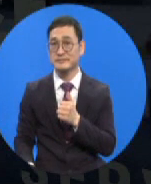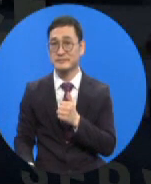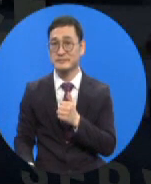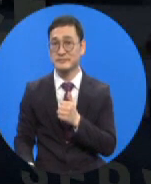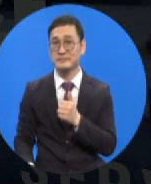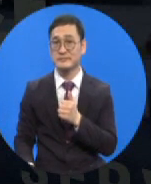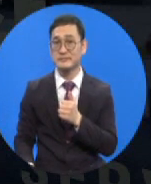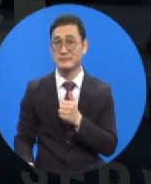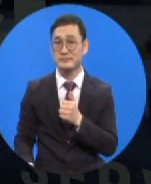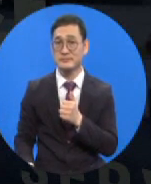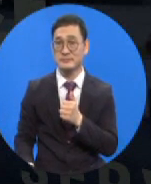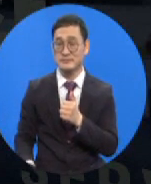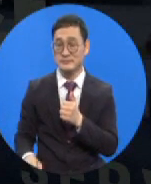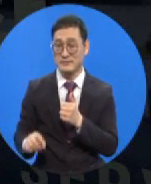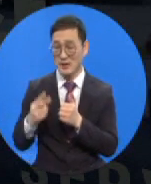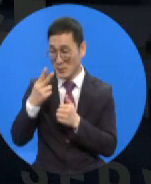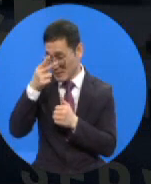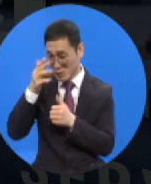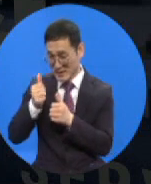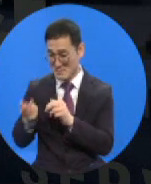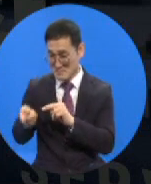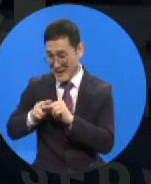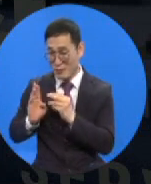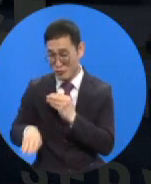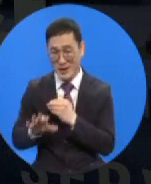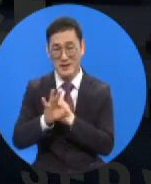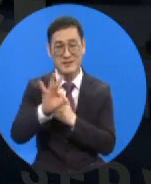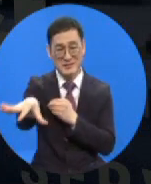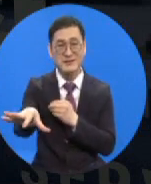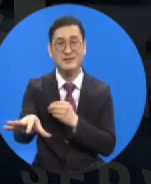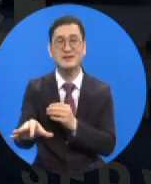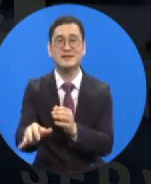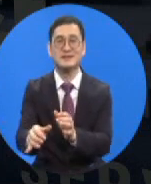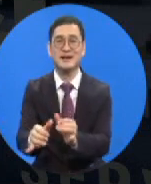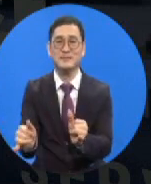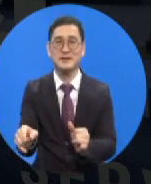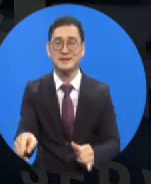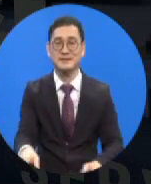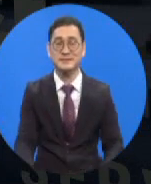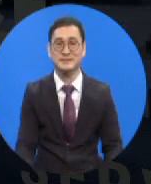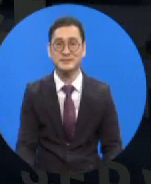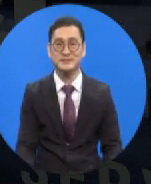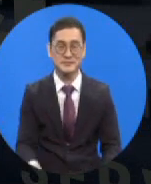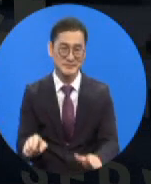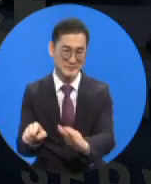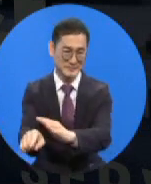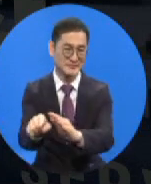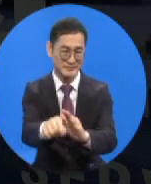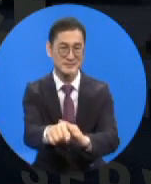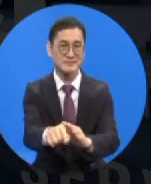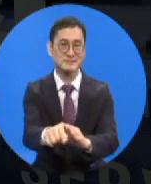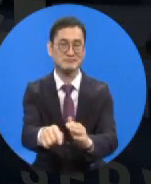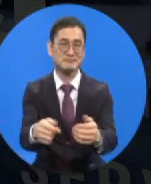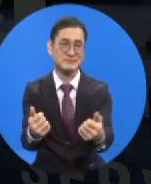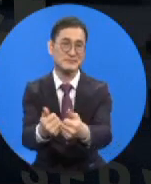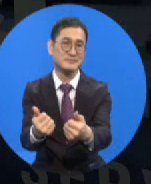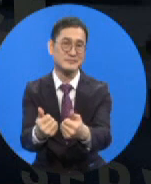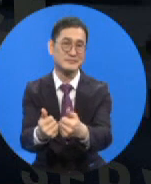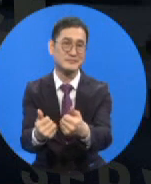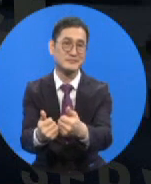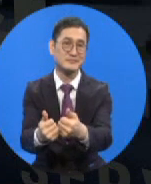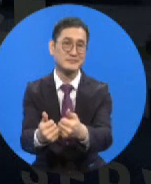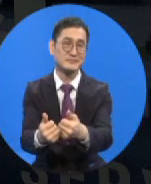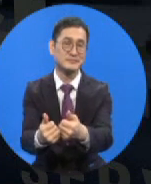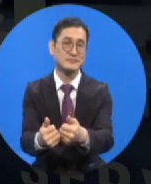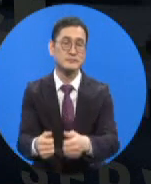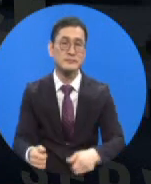사람들이다. 뭐 이렇게 해석하는 게 가장 객관적인 것 같습니다. 네, 대전 고검 또 지검을 방문해서 간담회를 가진다고 했을 때 이 대전을